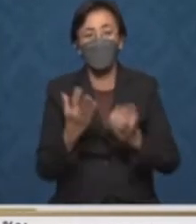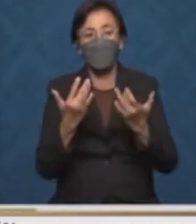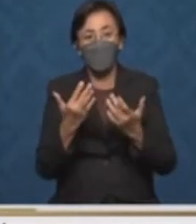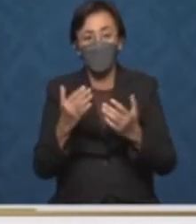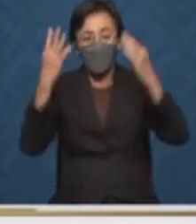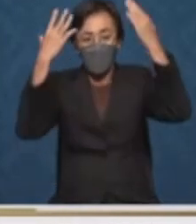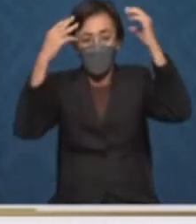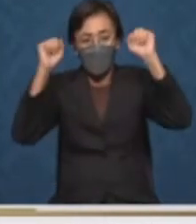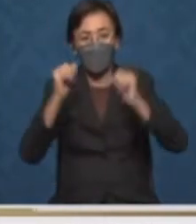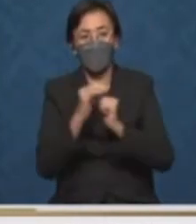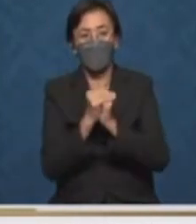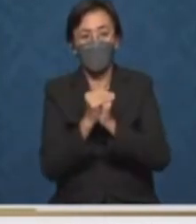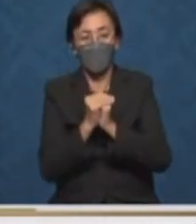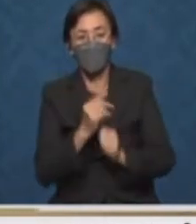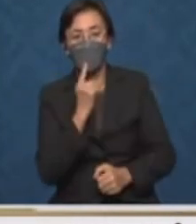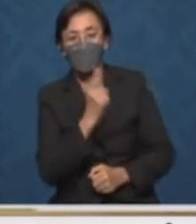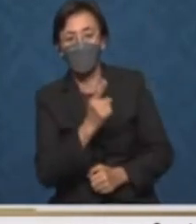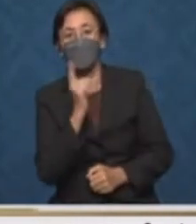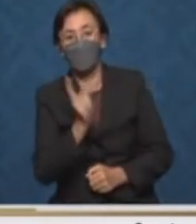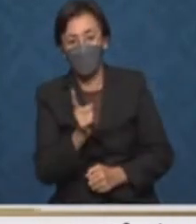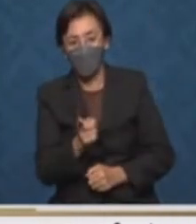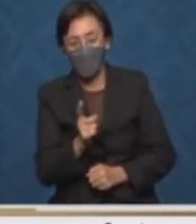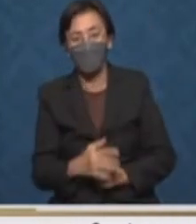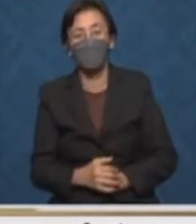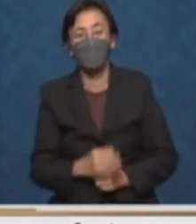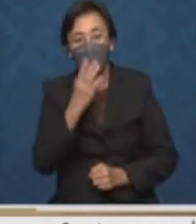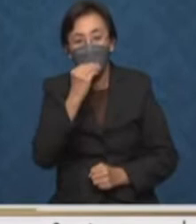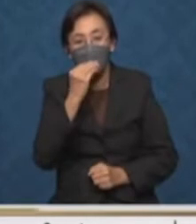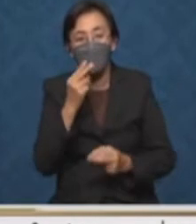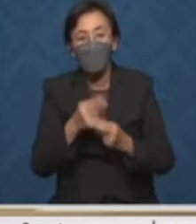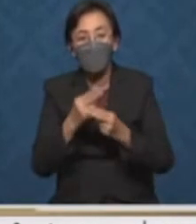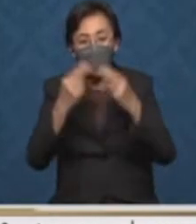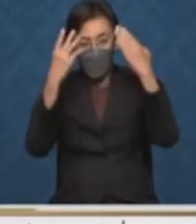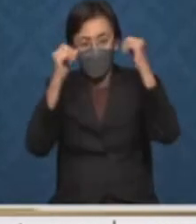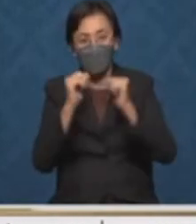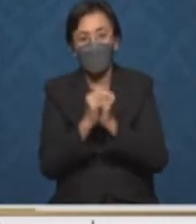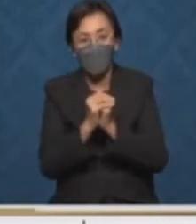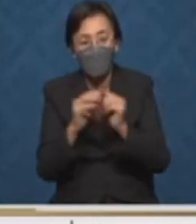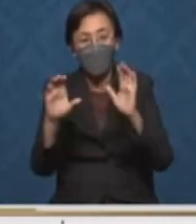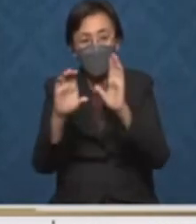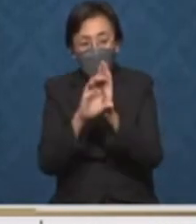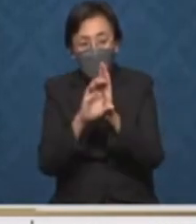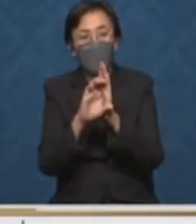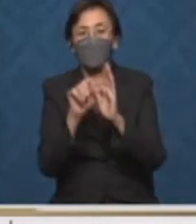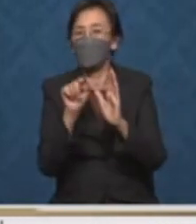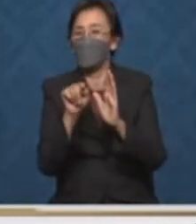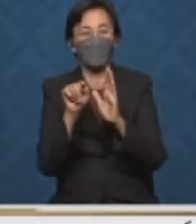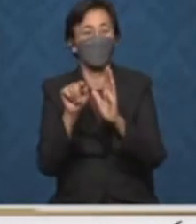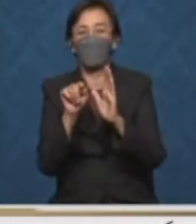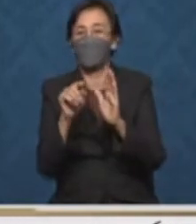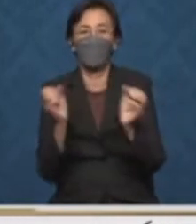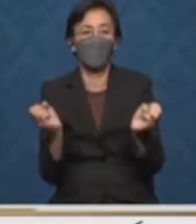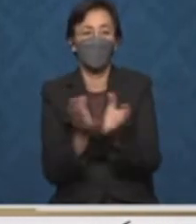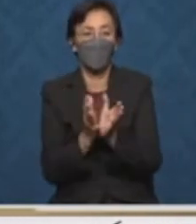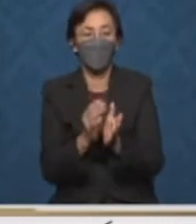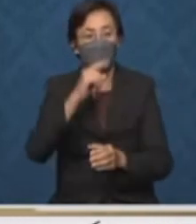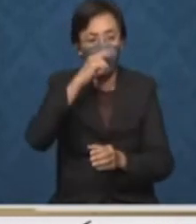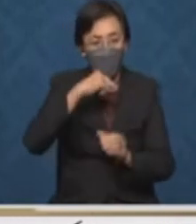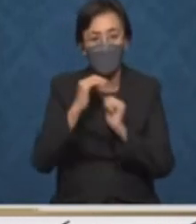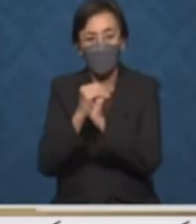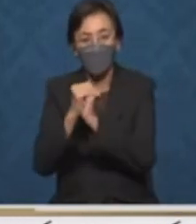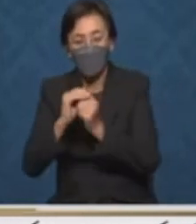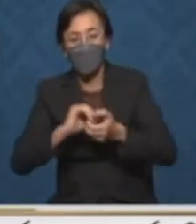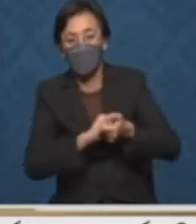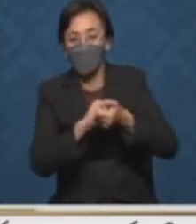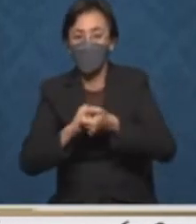ซีเจี้ยนผิงเนี่ยเขาจะมาเอาเรื่องท่านแน่นะครับไปแอบอ้างเขาไปตัดต่อภาพเขาแล้วมันเป็นความกระทบความสัมพันธ์ระหว่างประเทศครับ